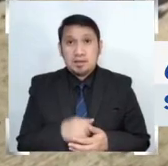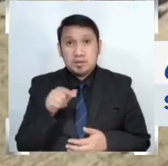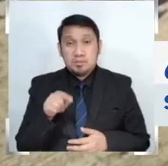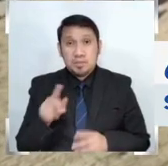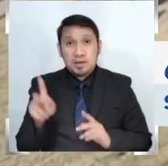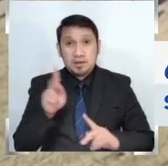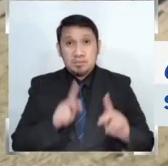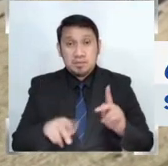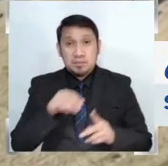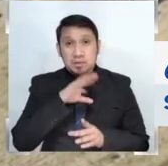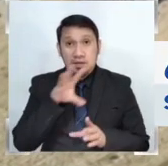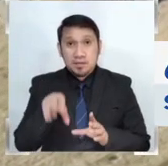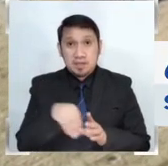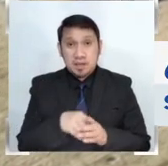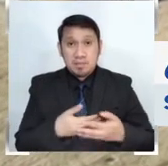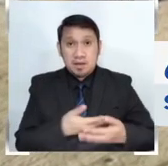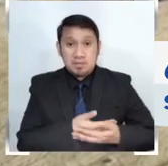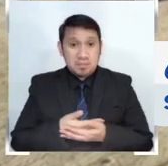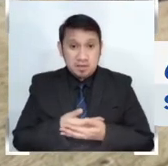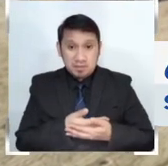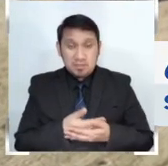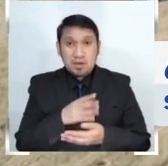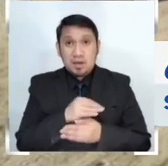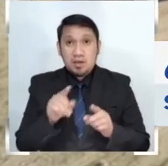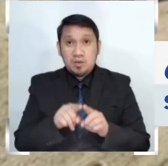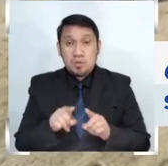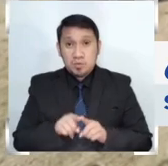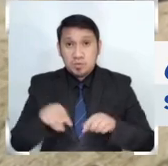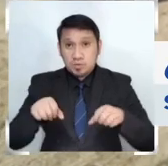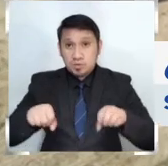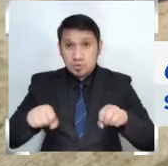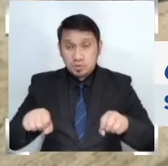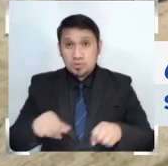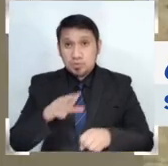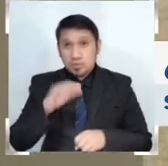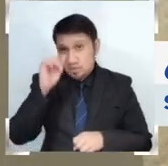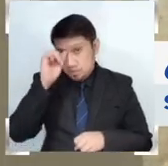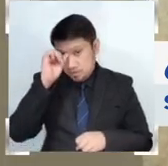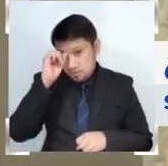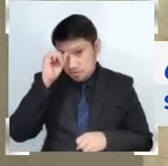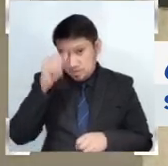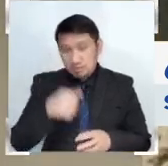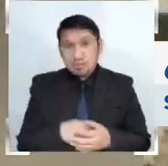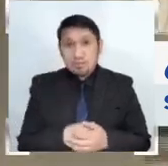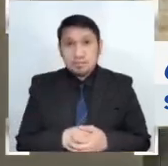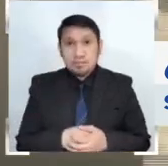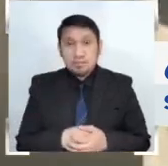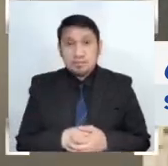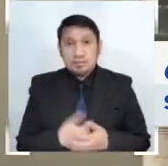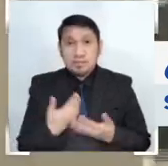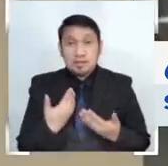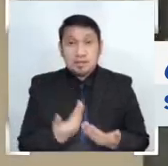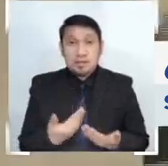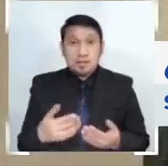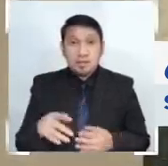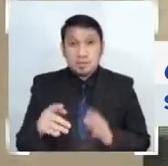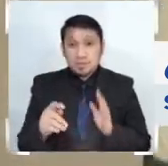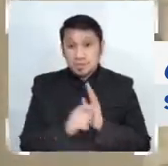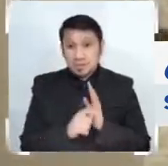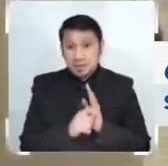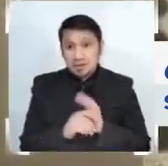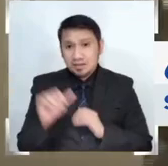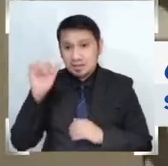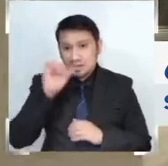ang isang sanggol at ang rider ng motorsiklo na isang Indian national. Sugatan ang driver ng truck na nakainom batay sa